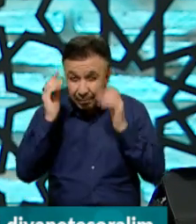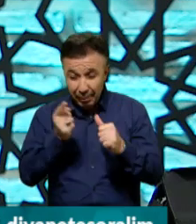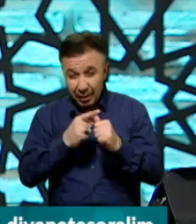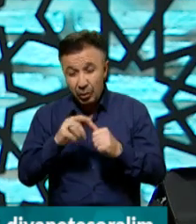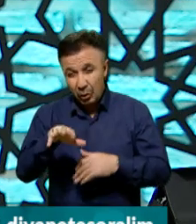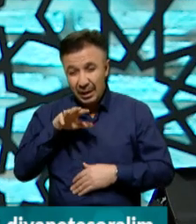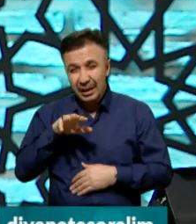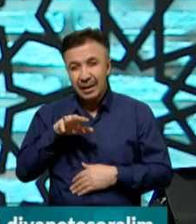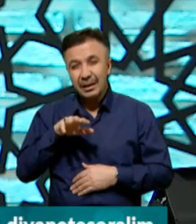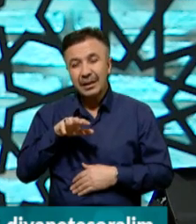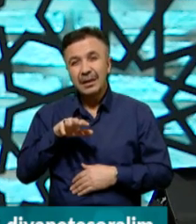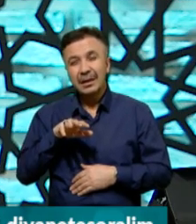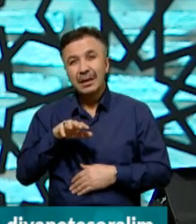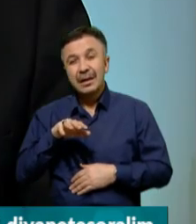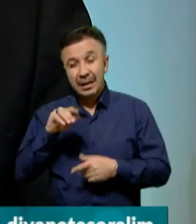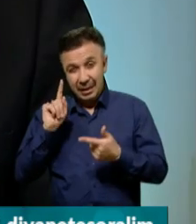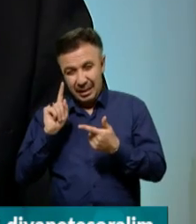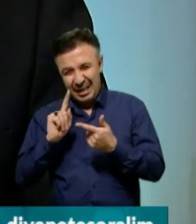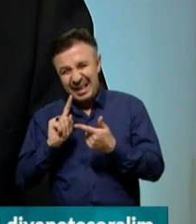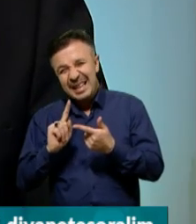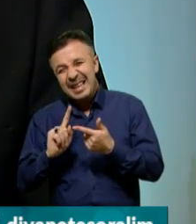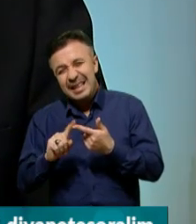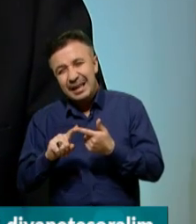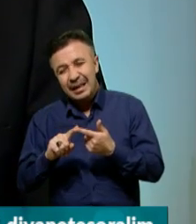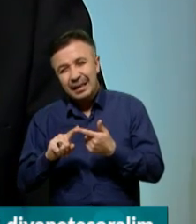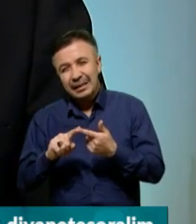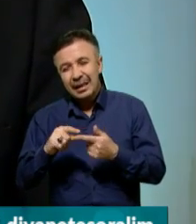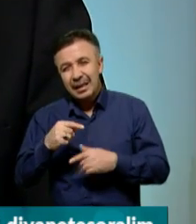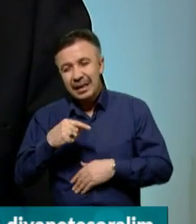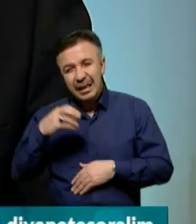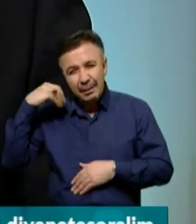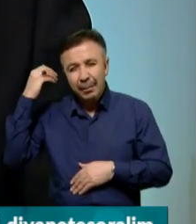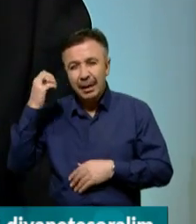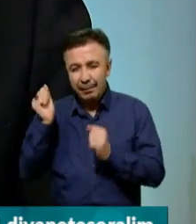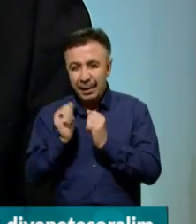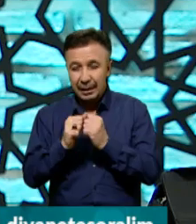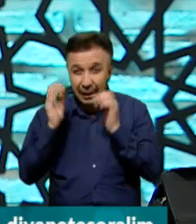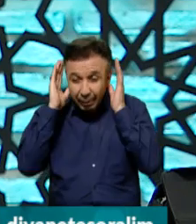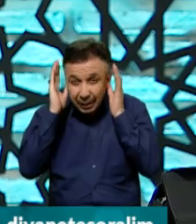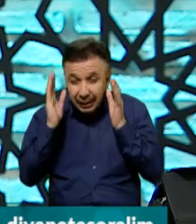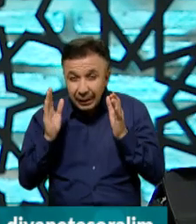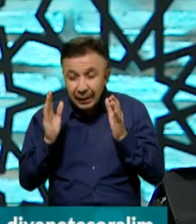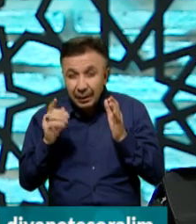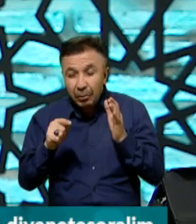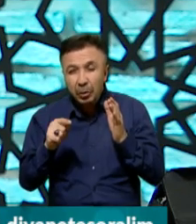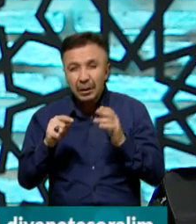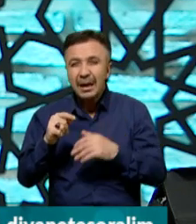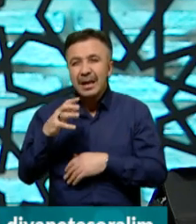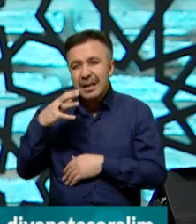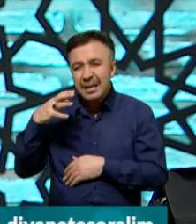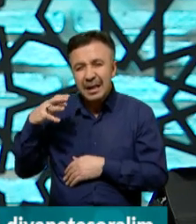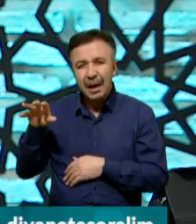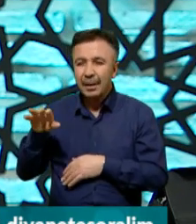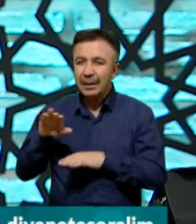2 rekat da İmam Efendi ile birlikte kıldık. Selamdan sonra çıktık. Bu durumda cuma namazı eksik olur mu? Yani cumanın